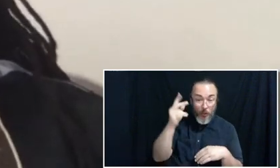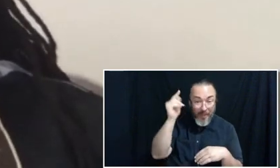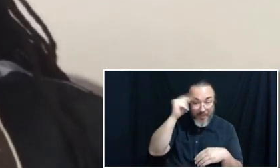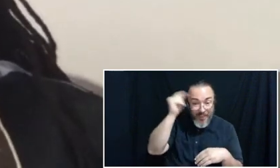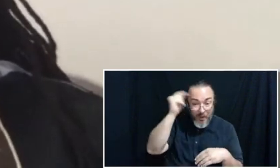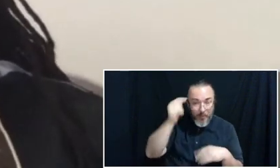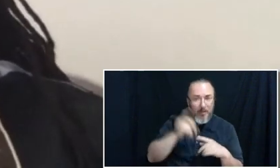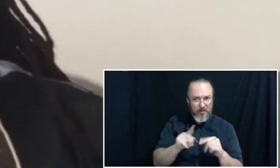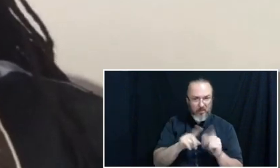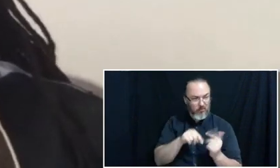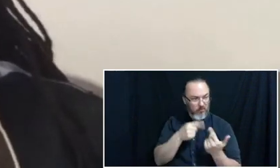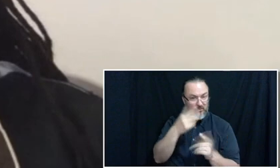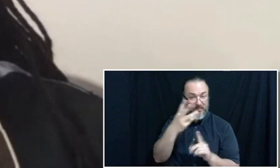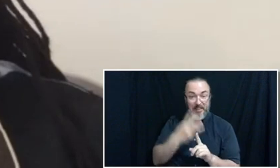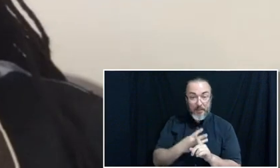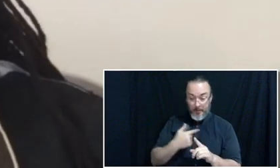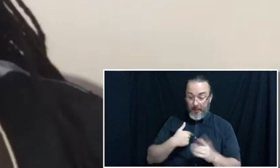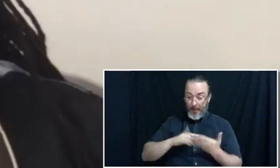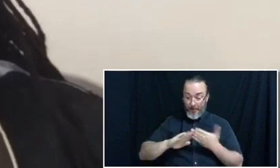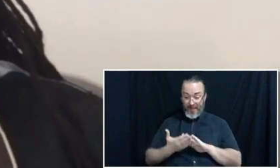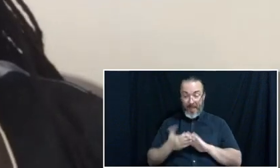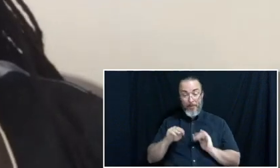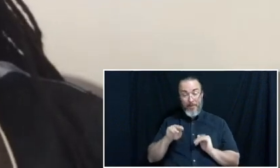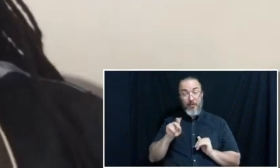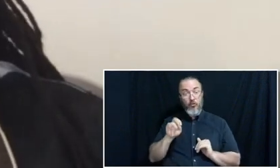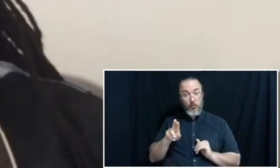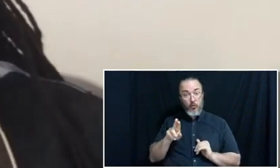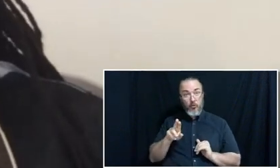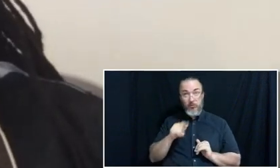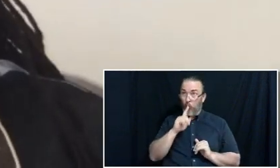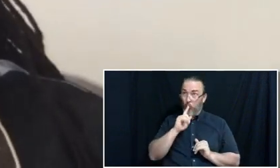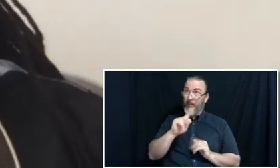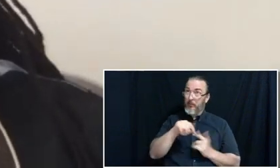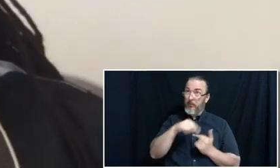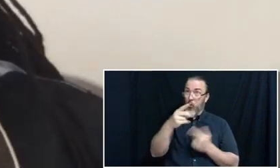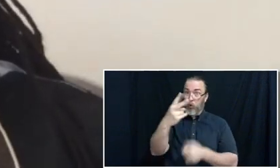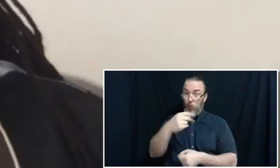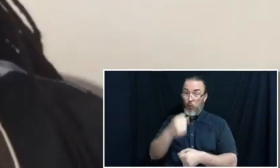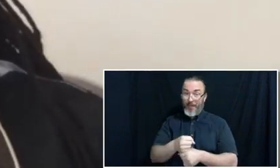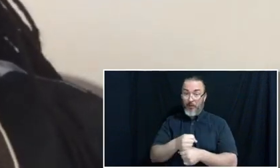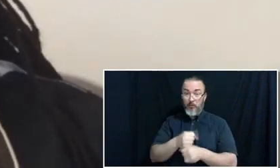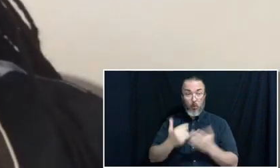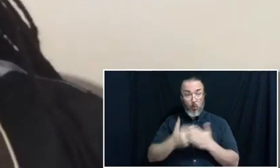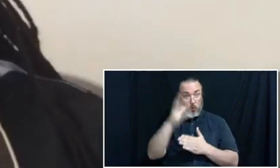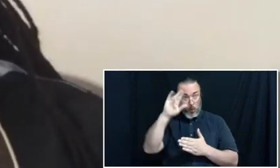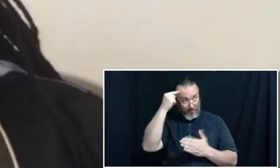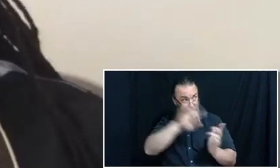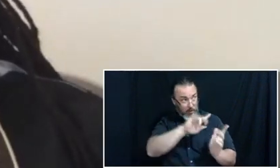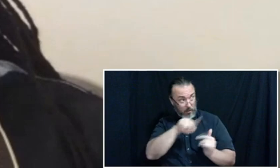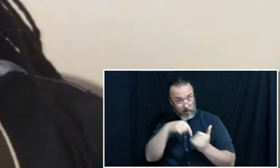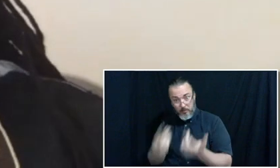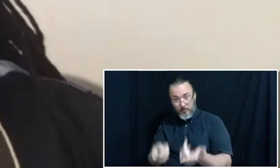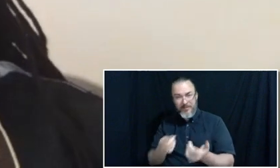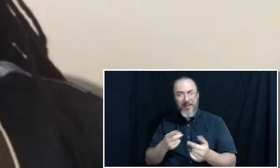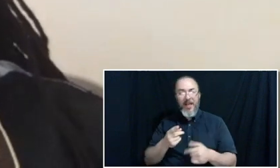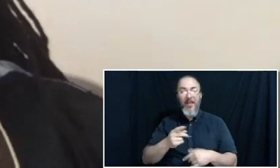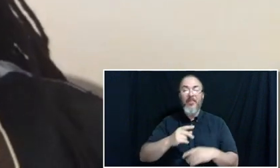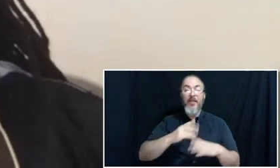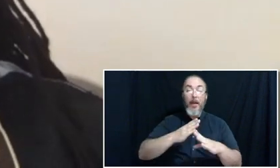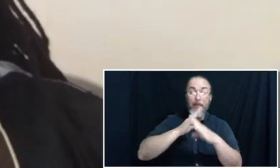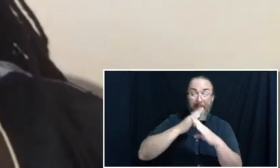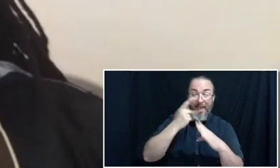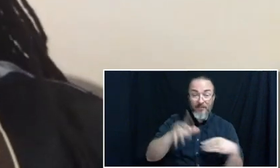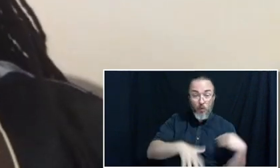Au cours des 6 derniers mois, certainement au cours des 2 dernières années, avec le nouveau gouvernement, nous